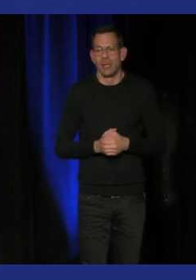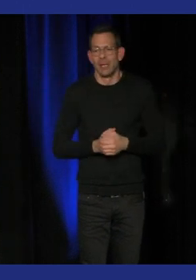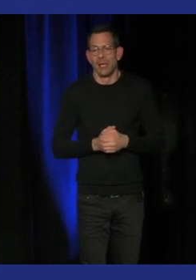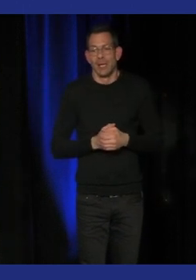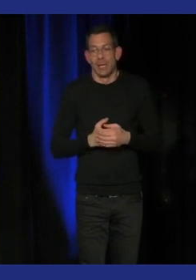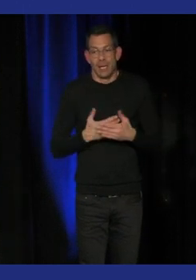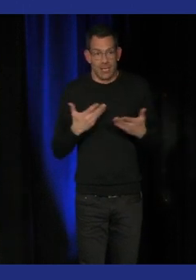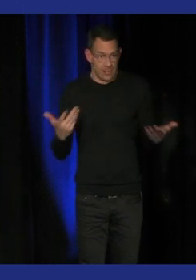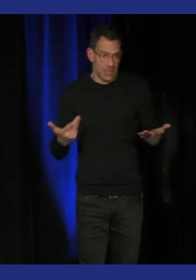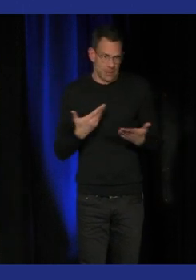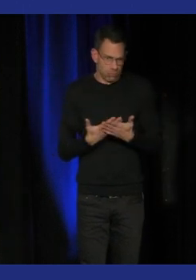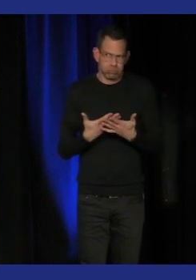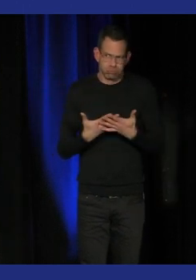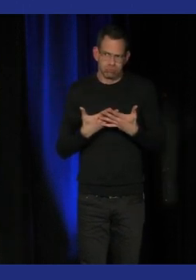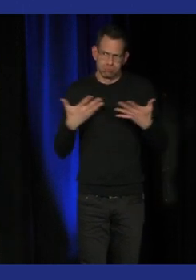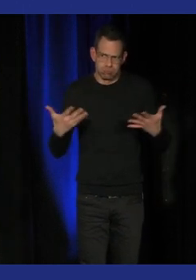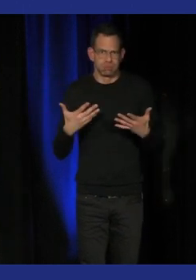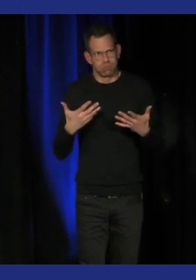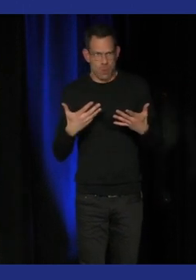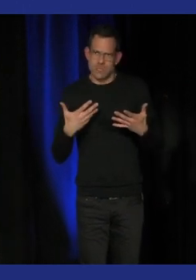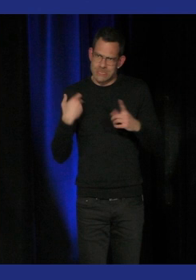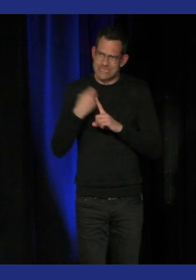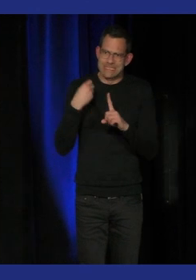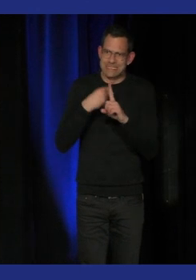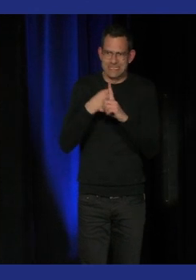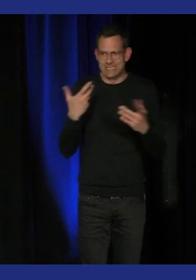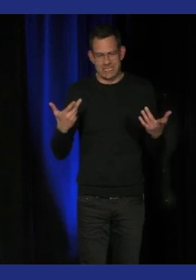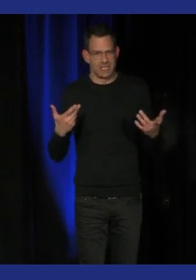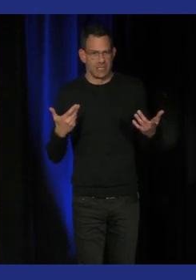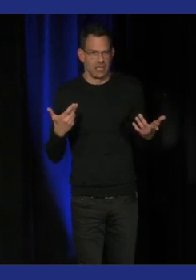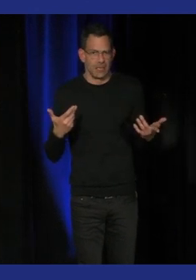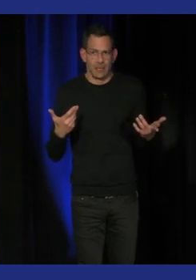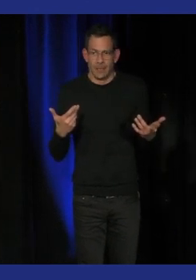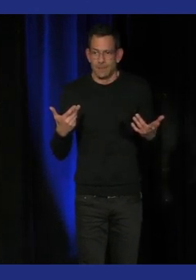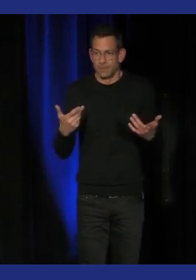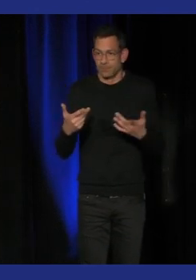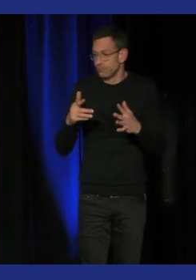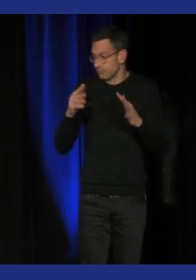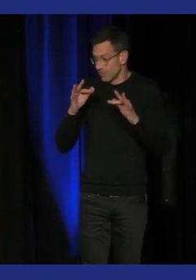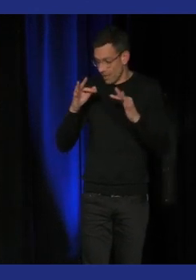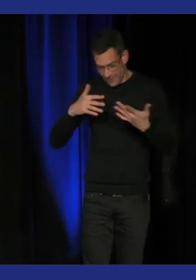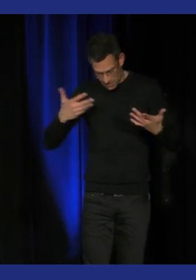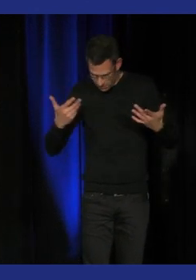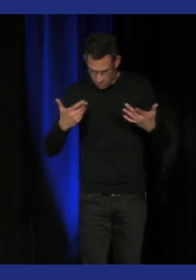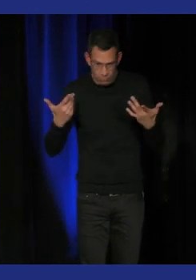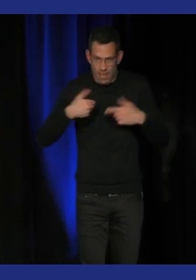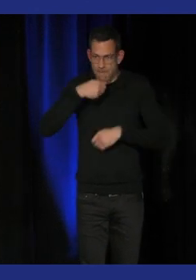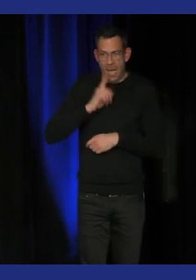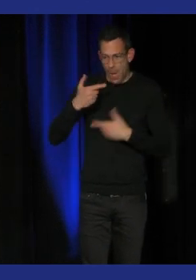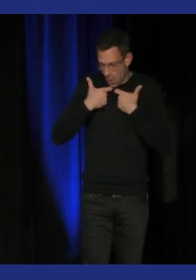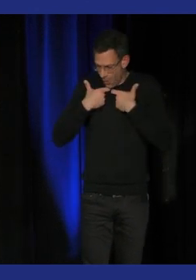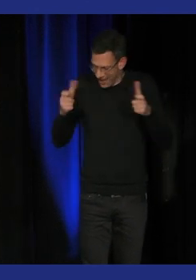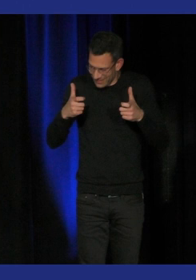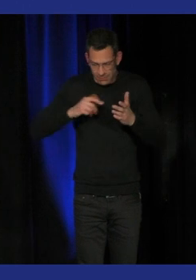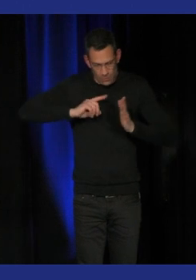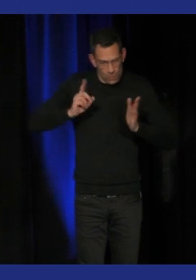coup, c'est aussi un gros enjeu de validisme, hein, on va pas mentir, les questions d'accès à la parentalité pour les personnes handicapées.